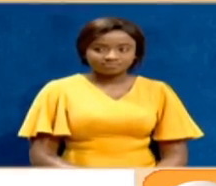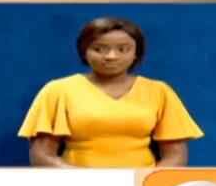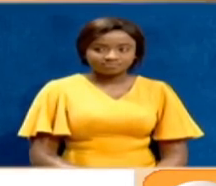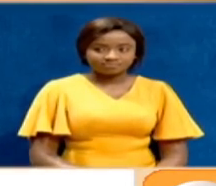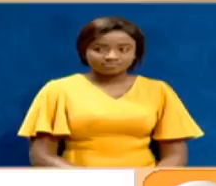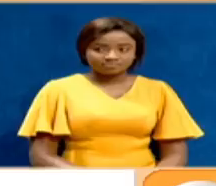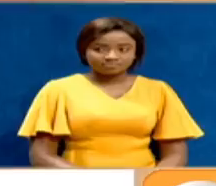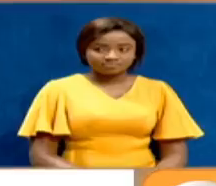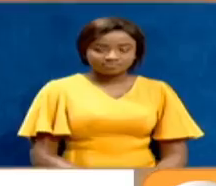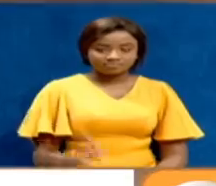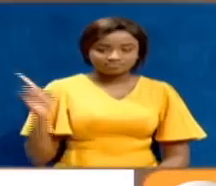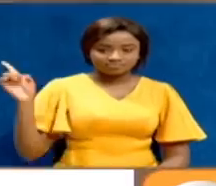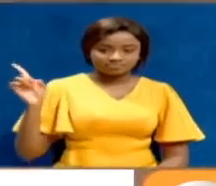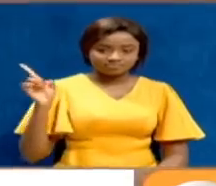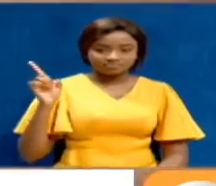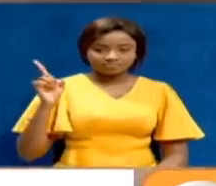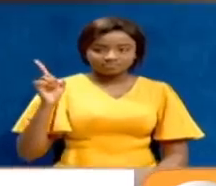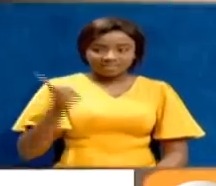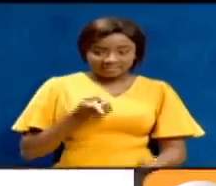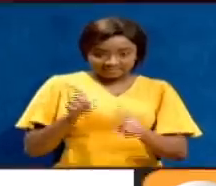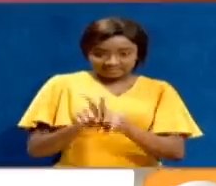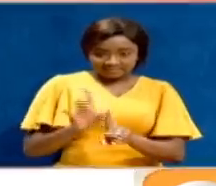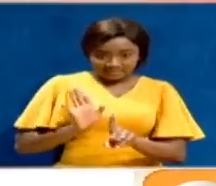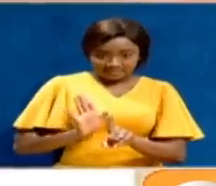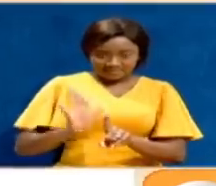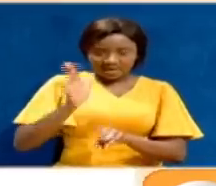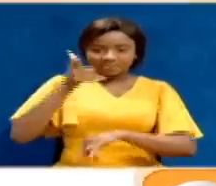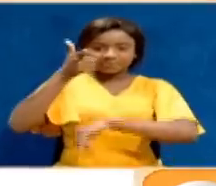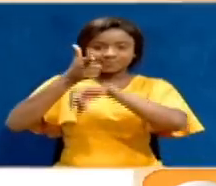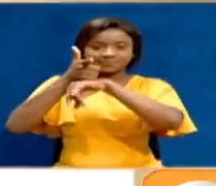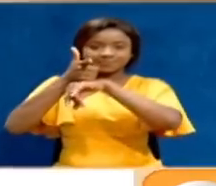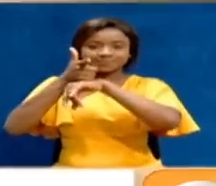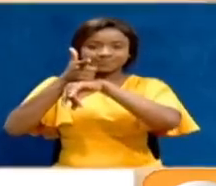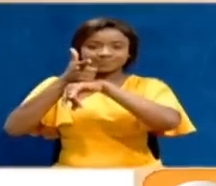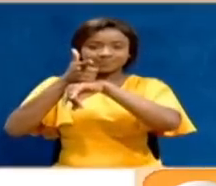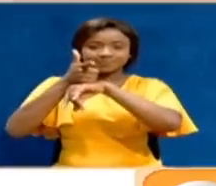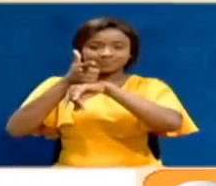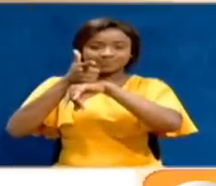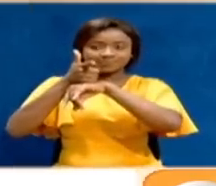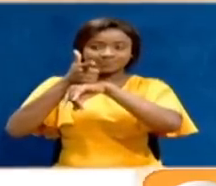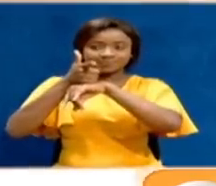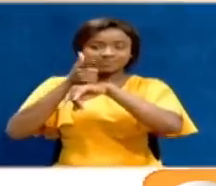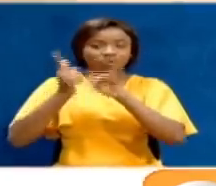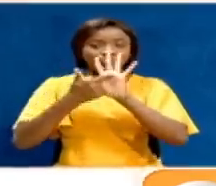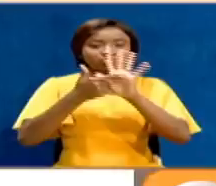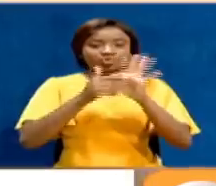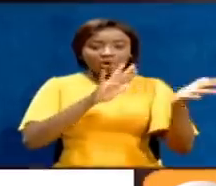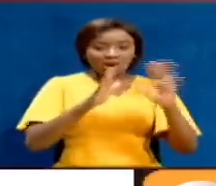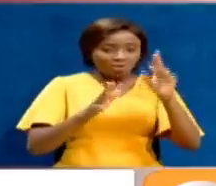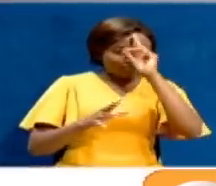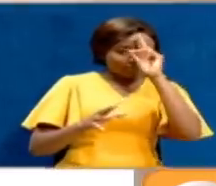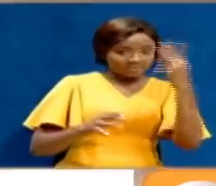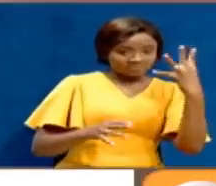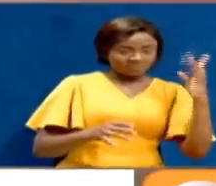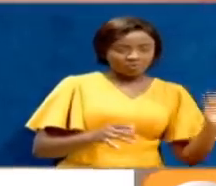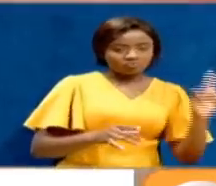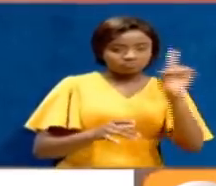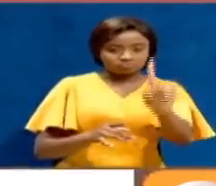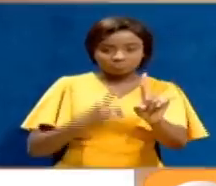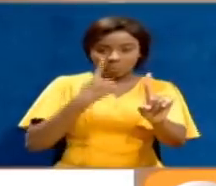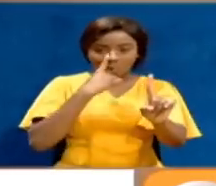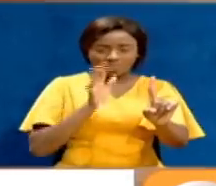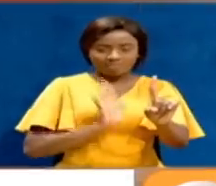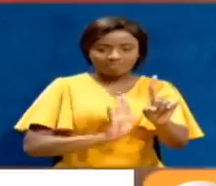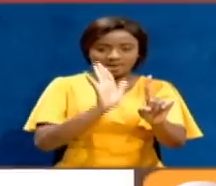Kanda hii iliyorekodiwa kwa njia ya simu na dadake marehemu Nicholas Livede ikionyesha jinsi maafisa wanne wa polisi